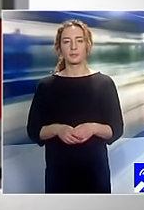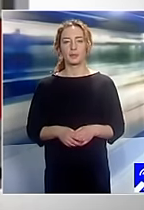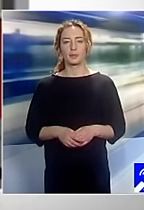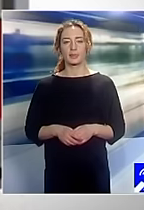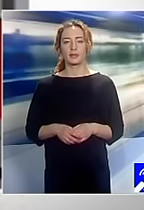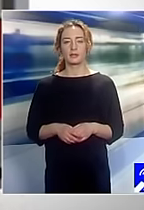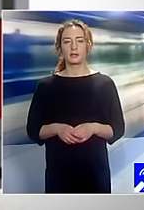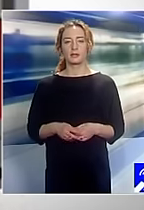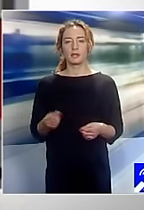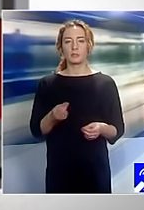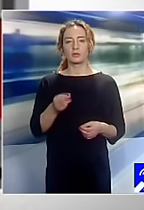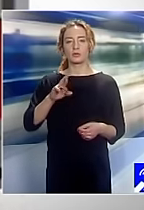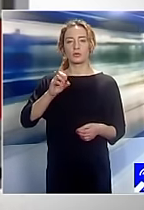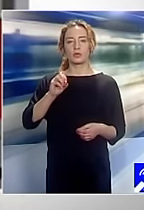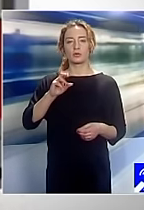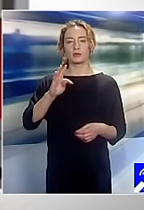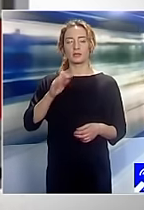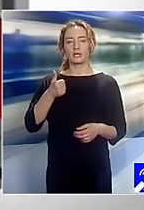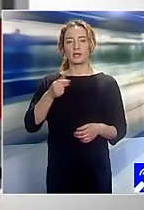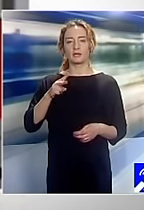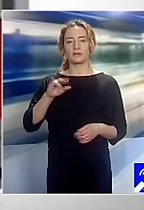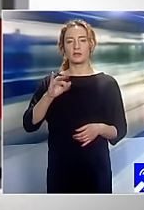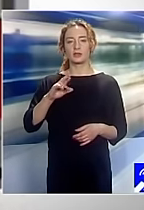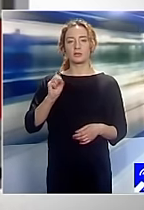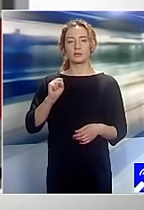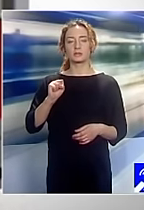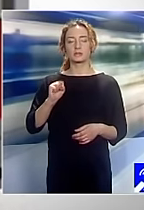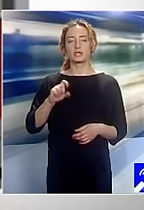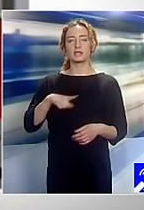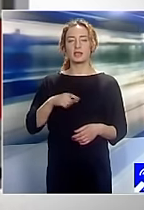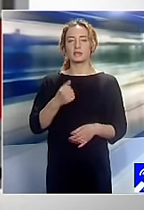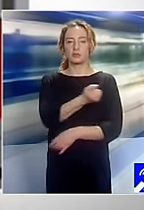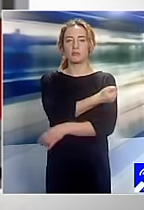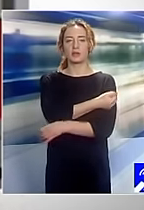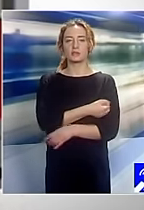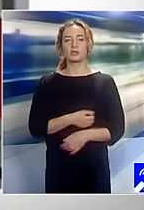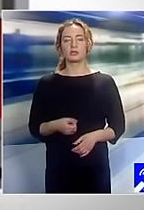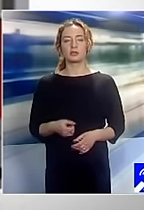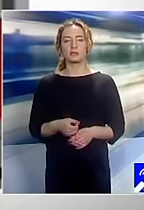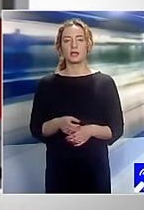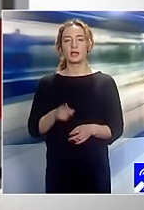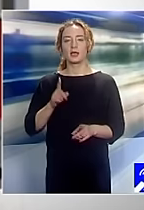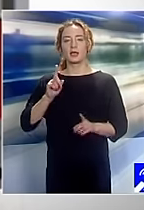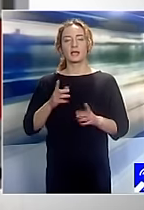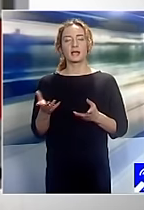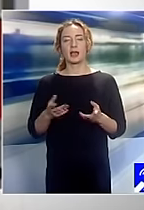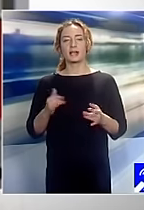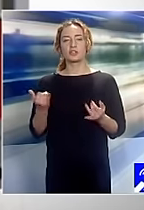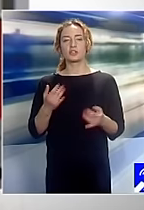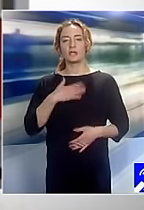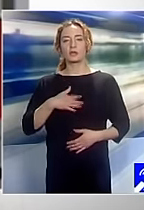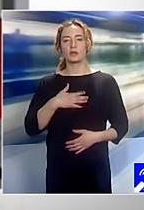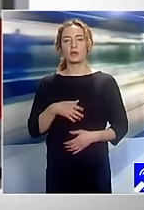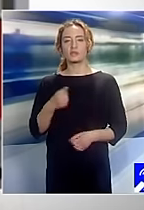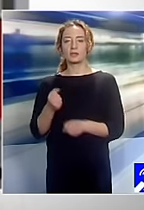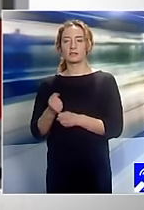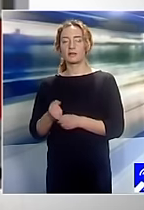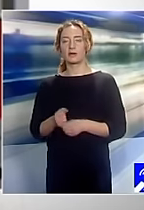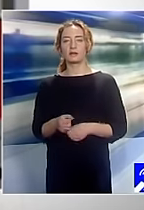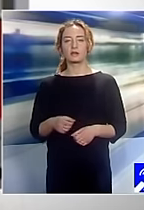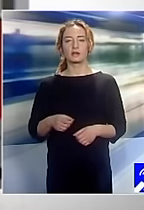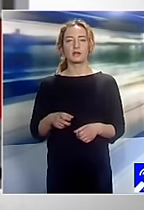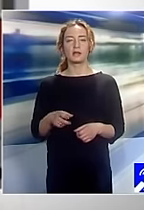pentru rotavirus, despre care se vorbește așa mult în presă, este un vaccin opțional în România, dar în alte țări, știu, Austria, Germania, Italia, este